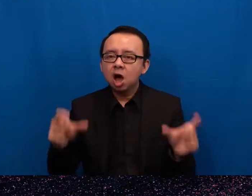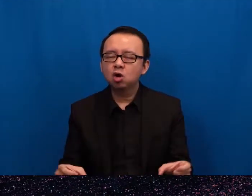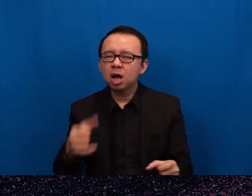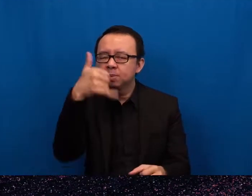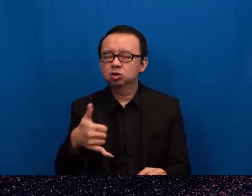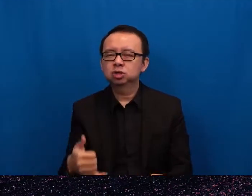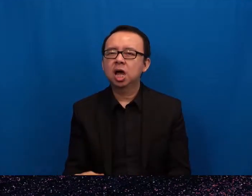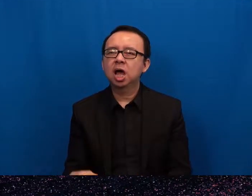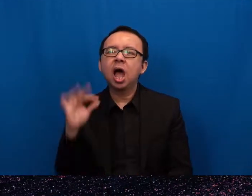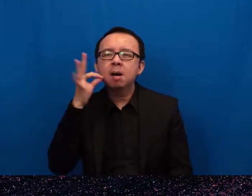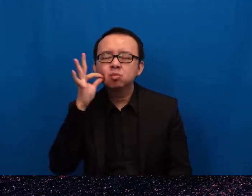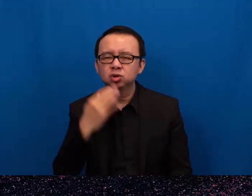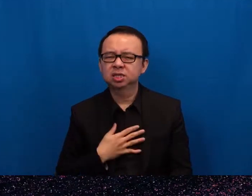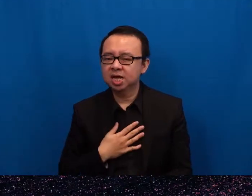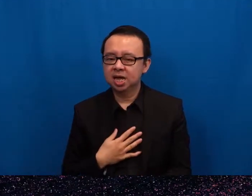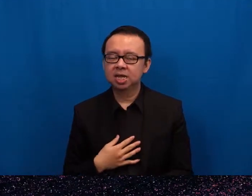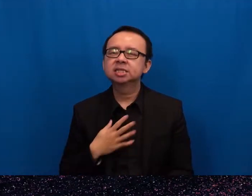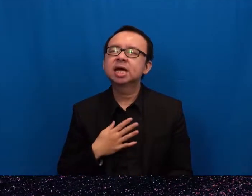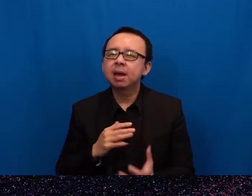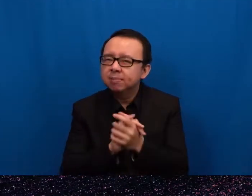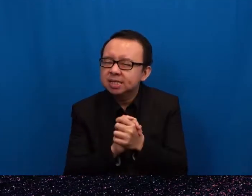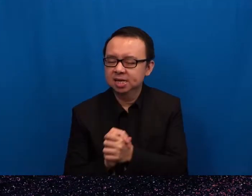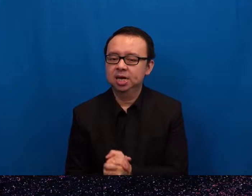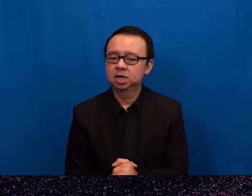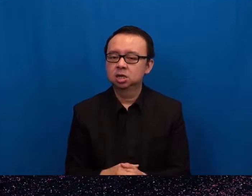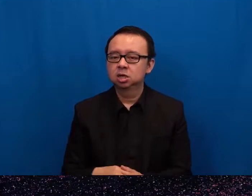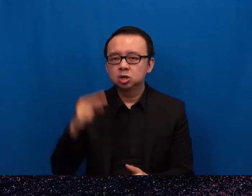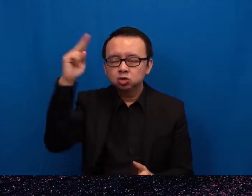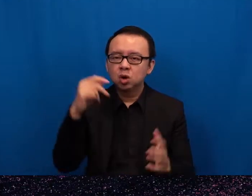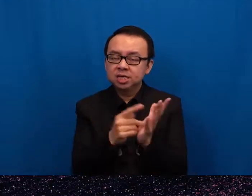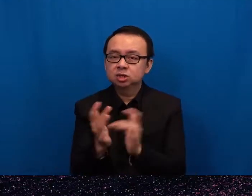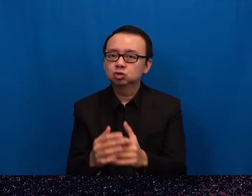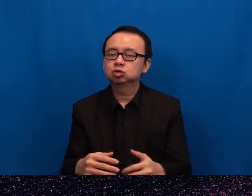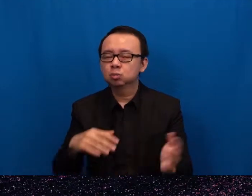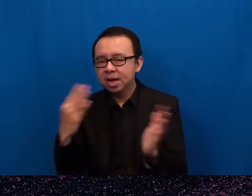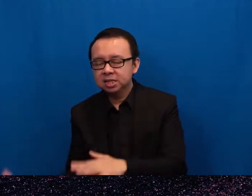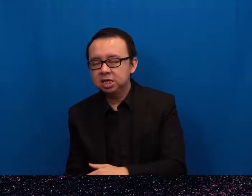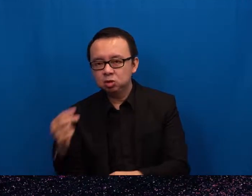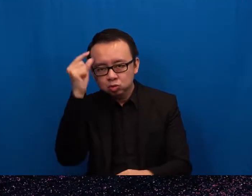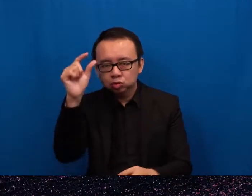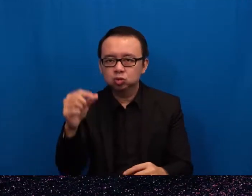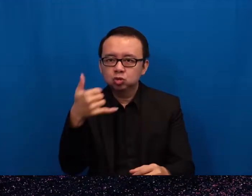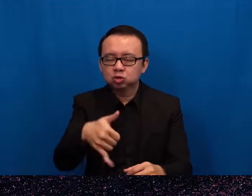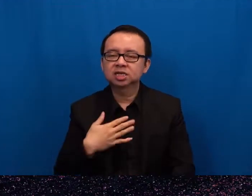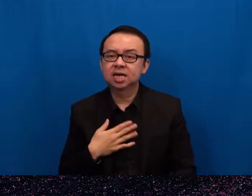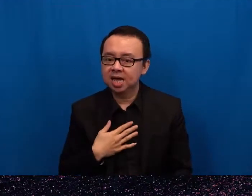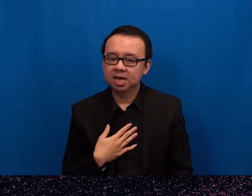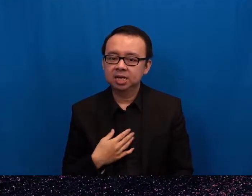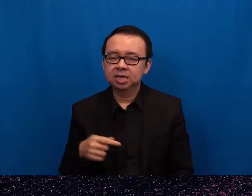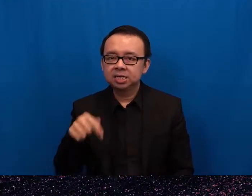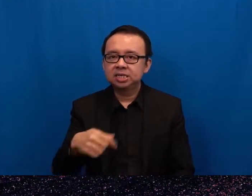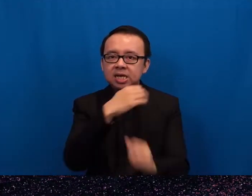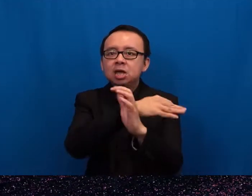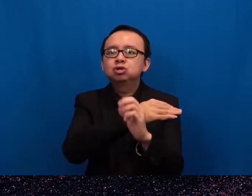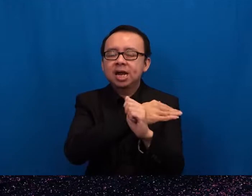Ampuni saya. Saya percaya Tuhan Yesus mati bagi dosa saya. Di kayu